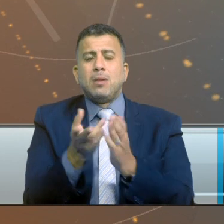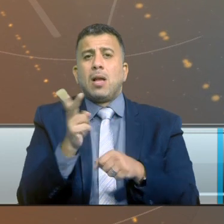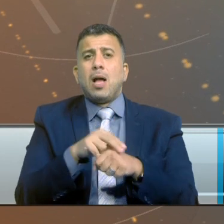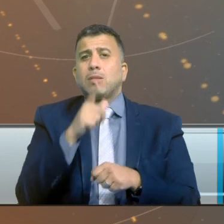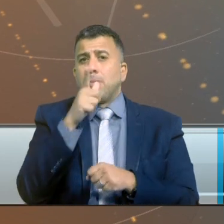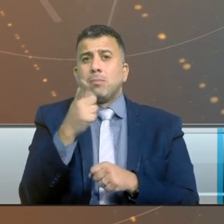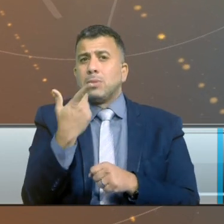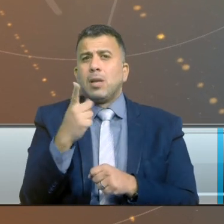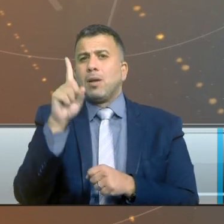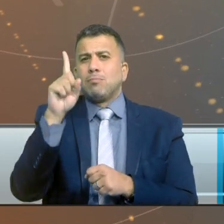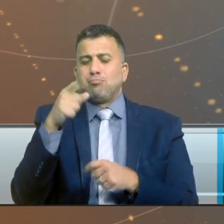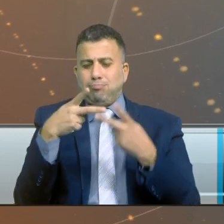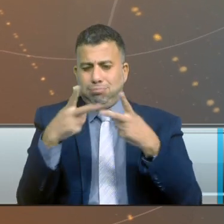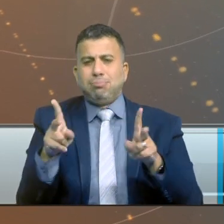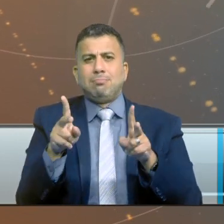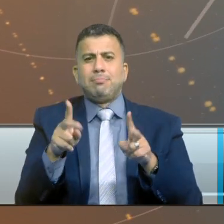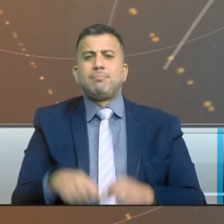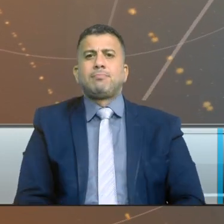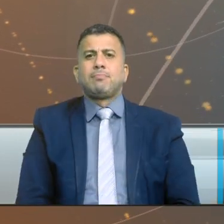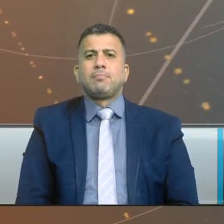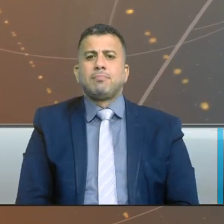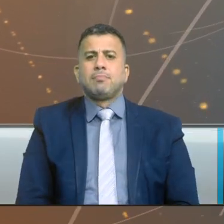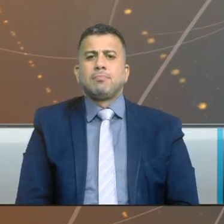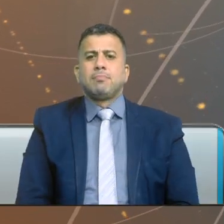وذلك اعتبارا من تاريخه